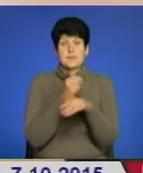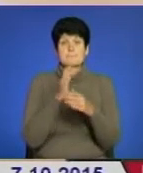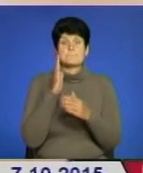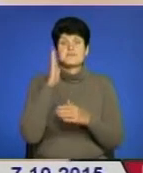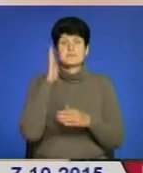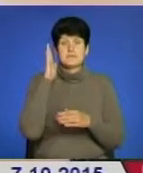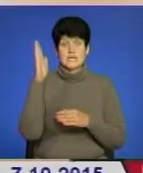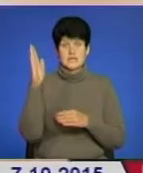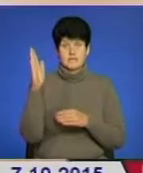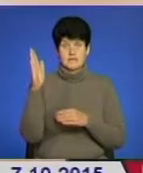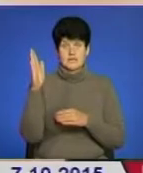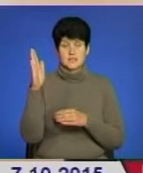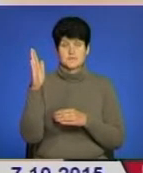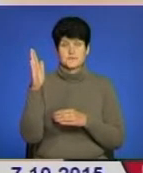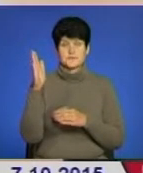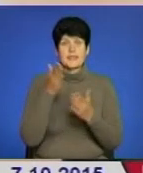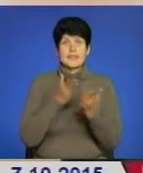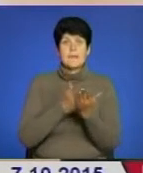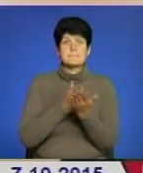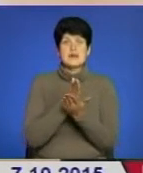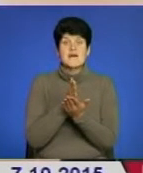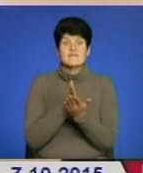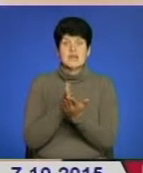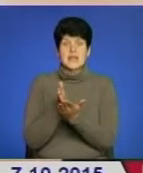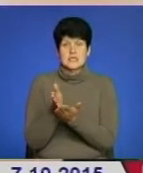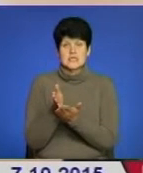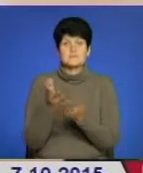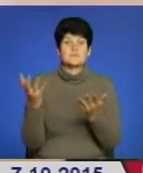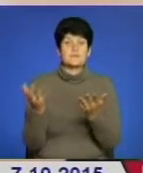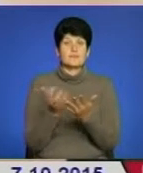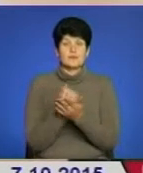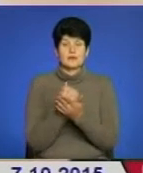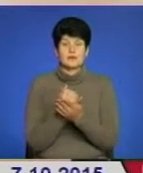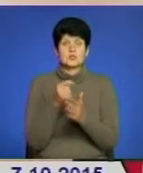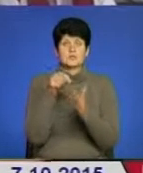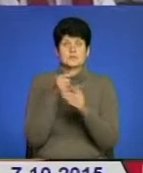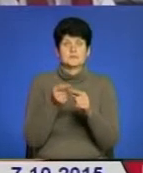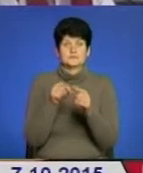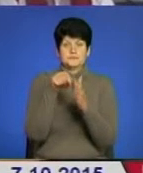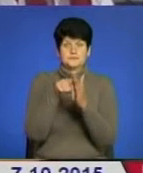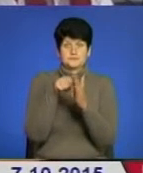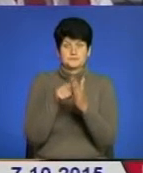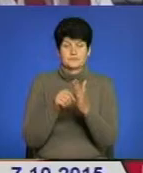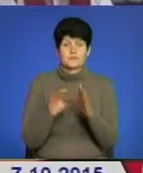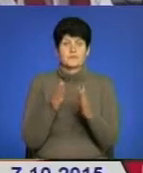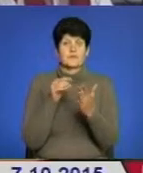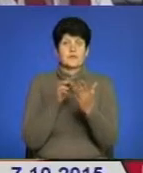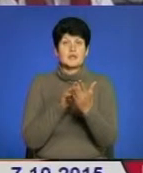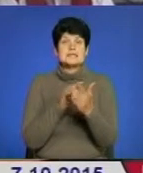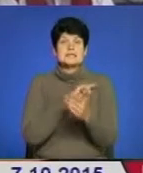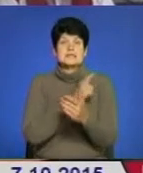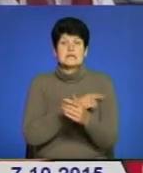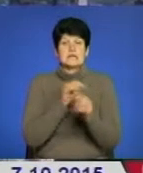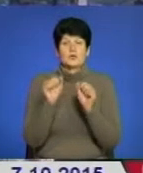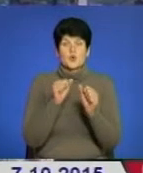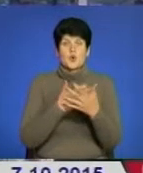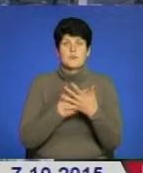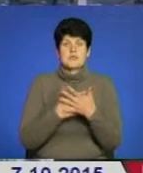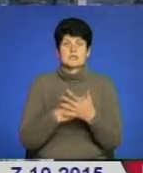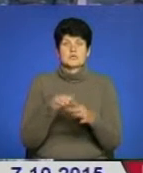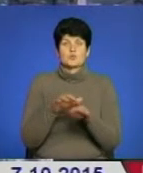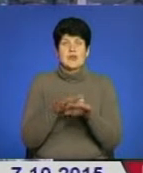перспективных направления, они нашли отражение в этой стратегии. Сильный уряд, громадянське суспільство та